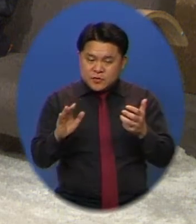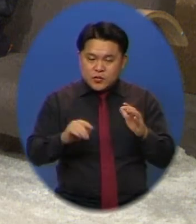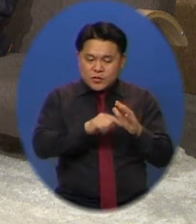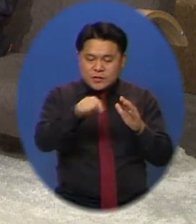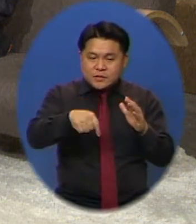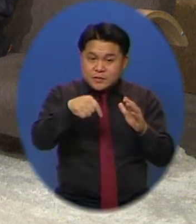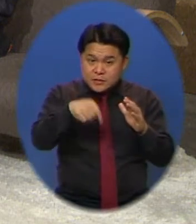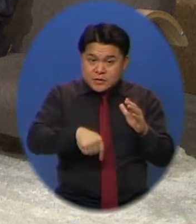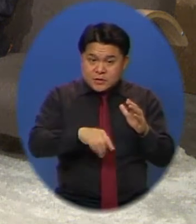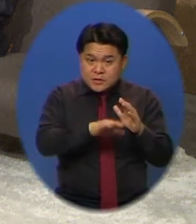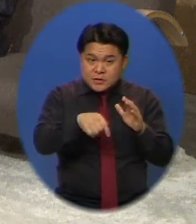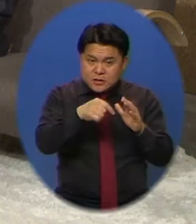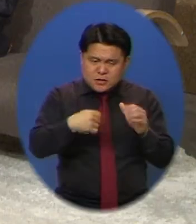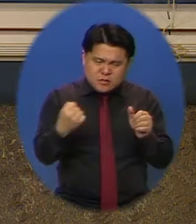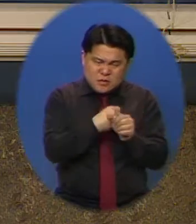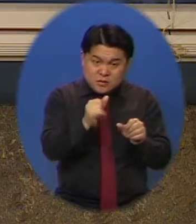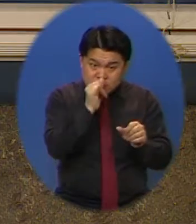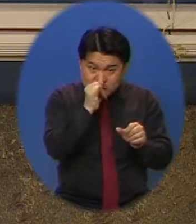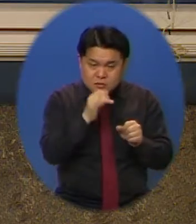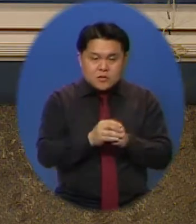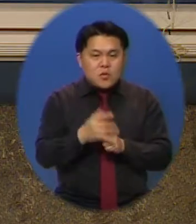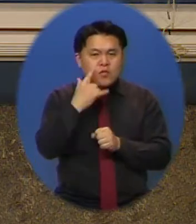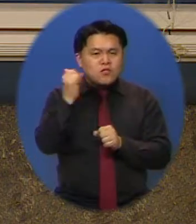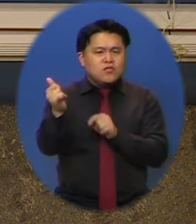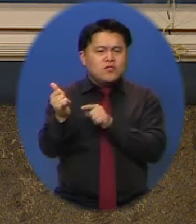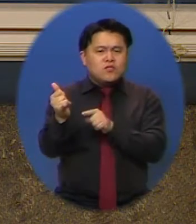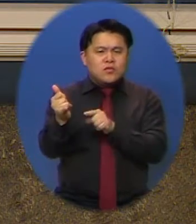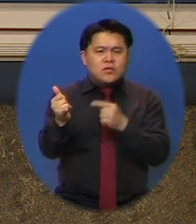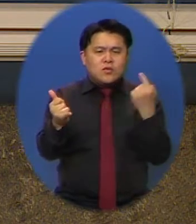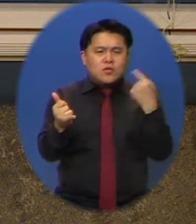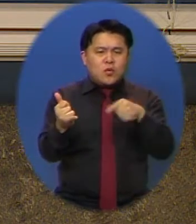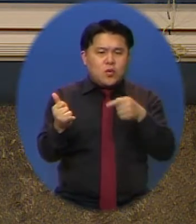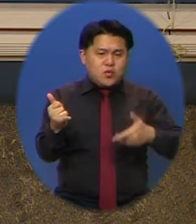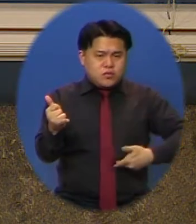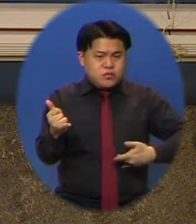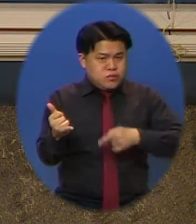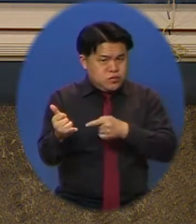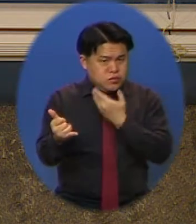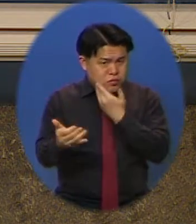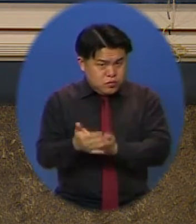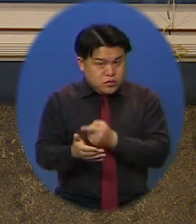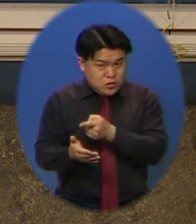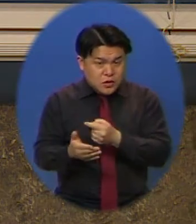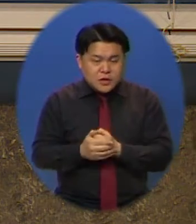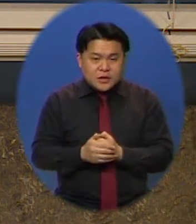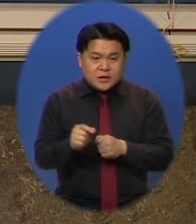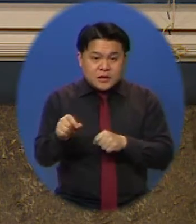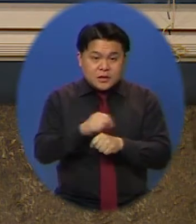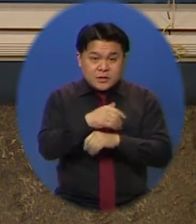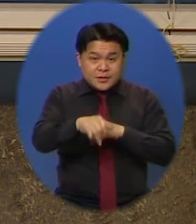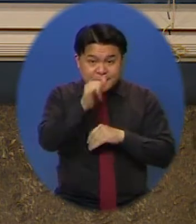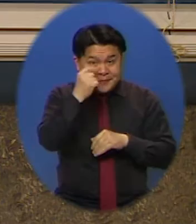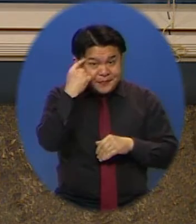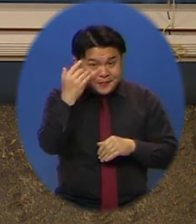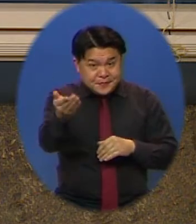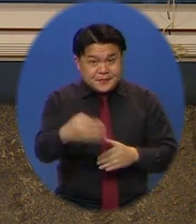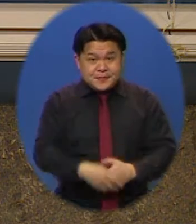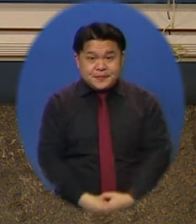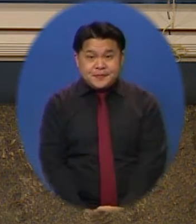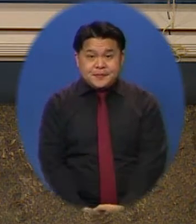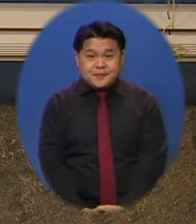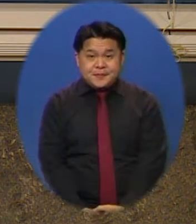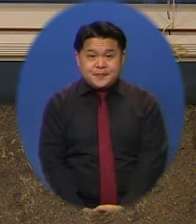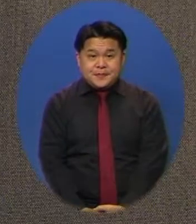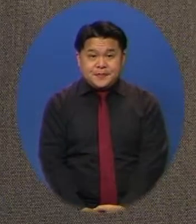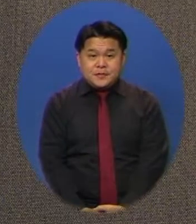이루어진다고 하셨잖아요. 그러면은 또 어떻게 보면 부모님에 대한 교육도 중요한 것 같아요. 그런 특별한 계획은 갖고 계신 게 있으신가요?